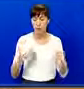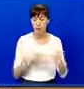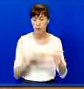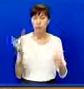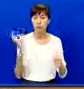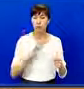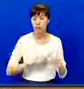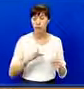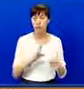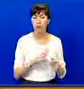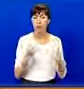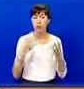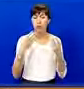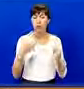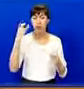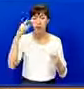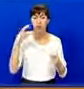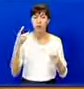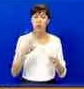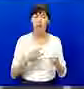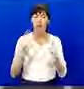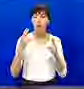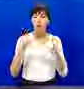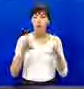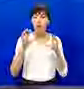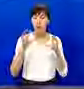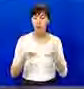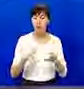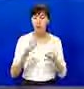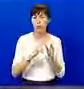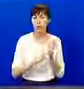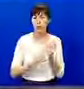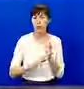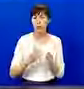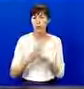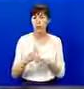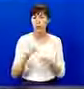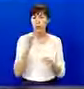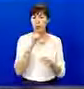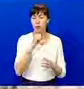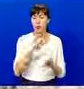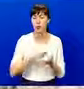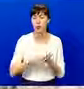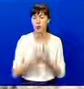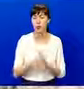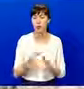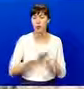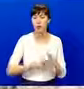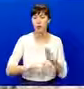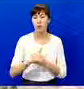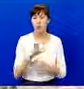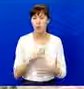қажеттіліктеріне жаратқан. Қазіргі таңда Қазақстан Республикасының қылмыстық кодексінің 188-ші бабы ұрлық бойынша қылмыстық іс қозғалды.